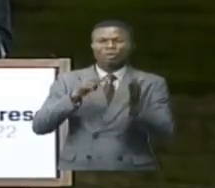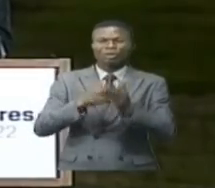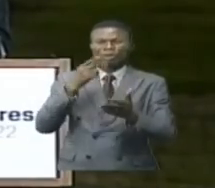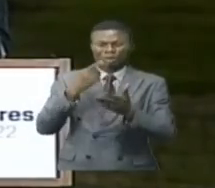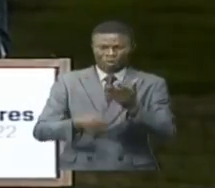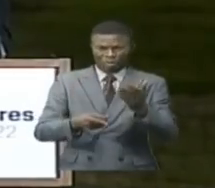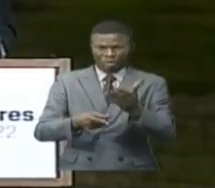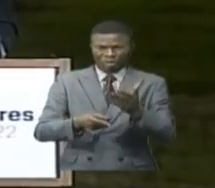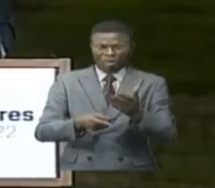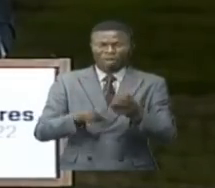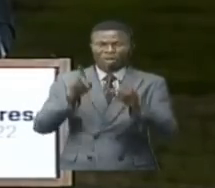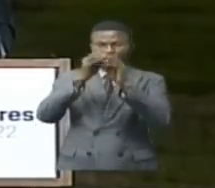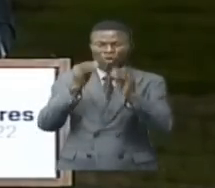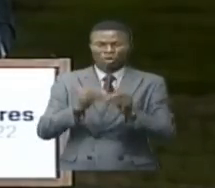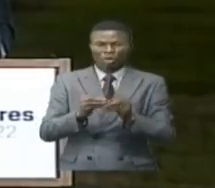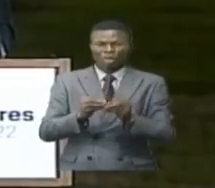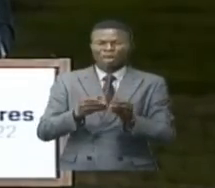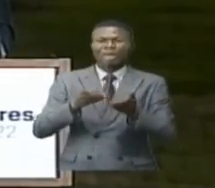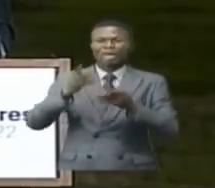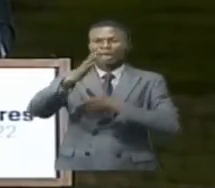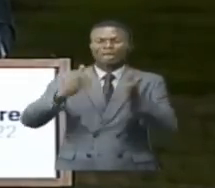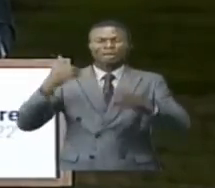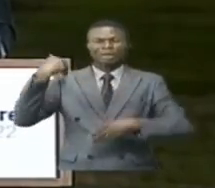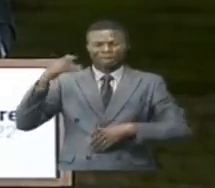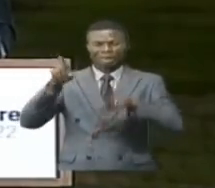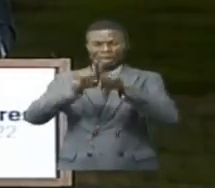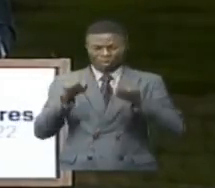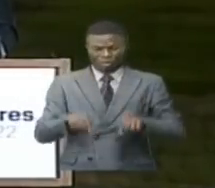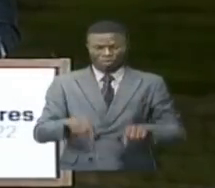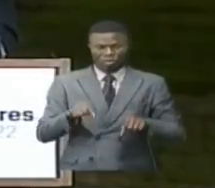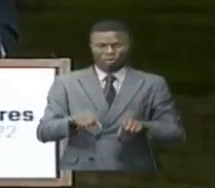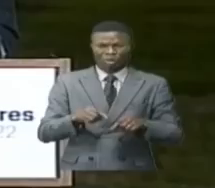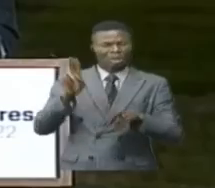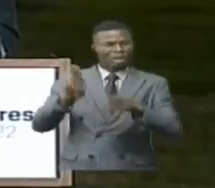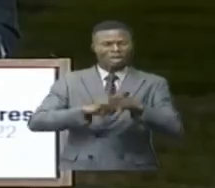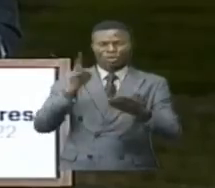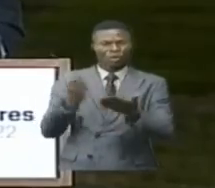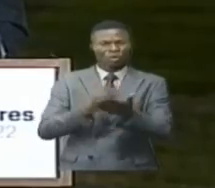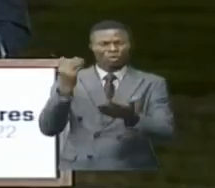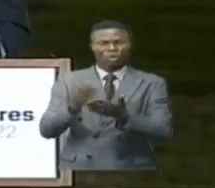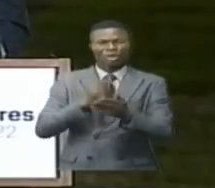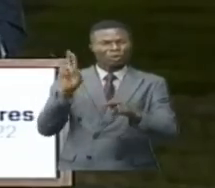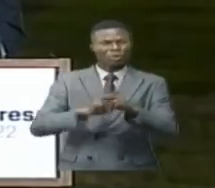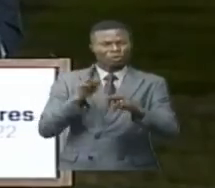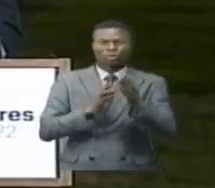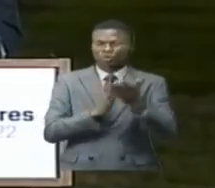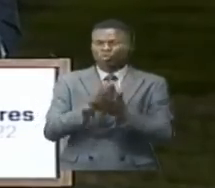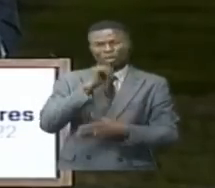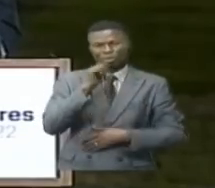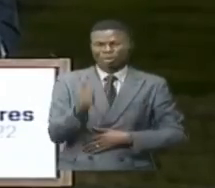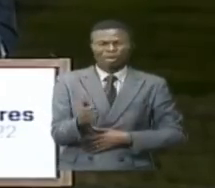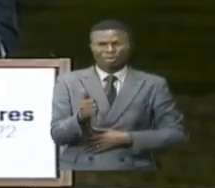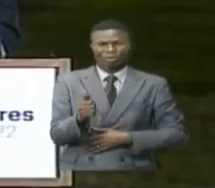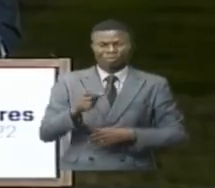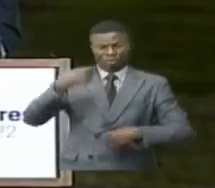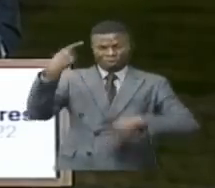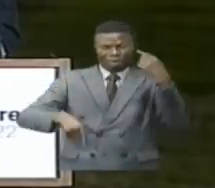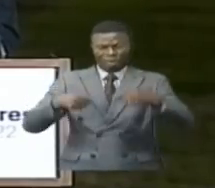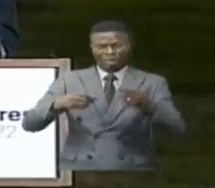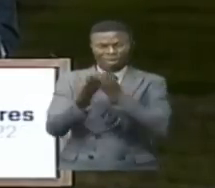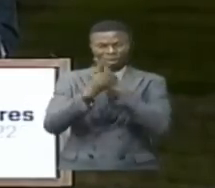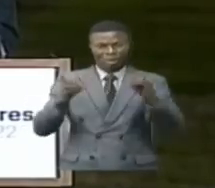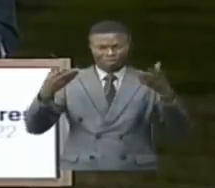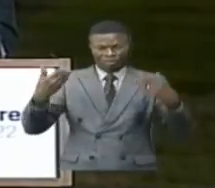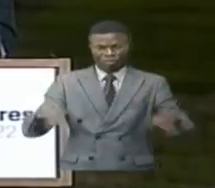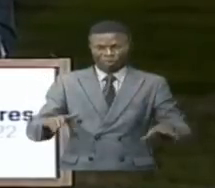qui a coûté au trésor public mais qui à ces jours n'est pas exploité de manière optimale. Après débat et